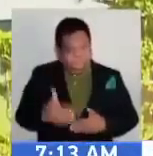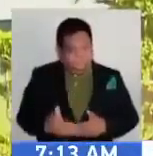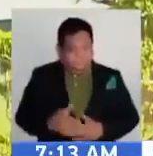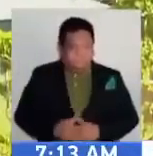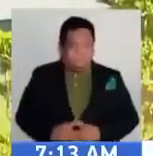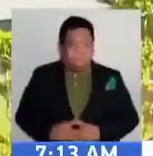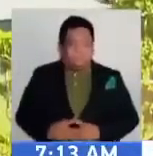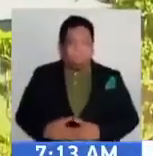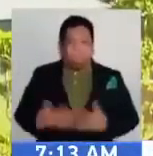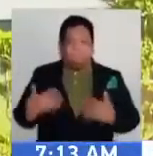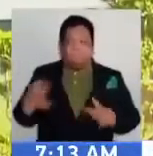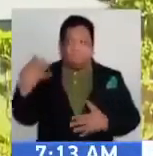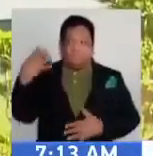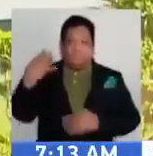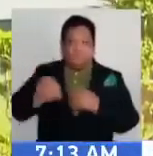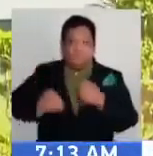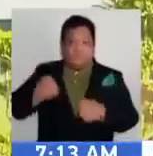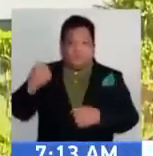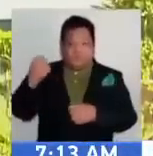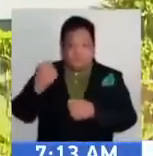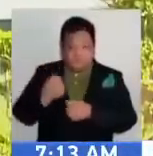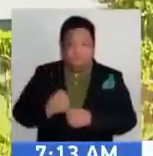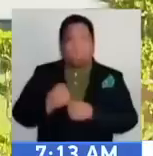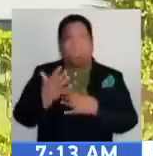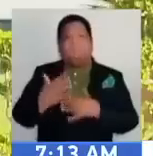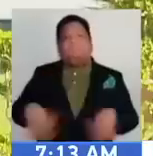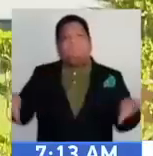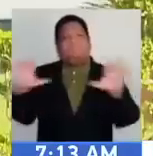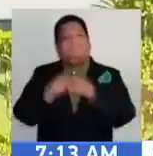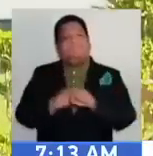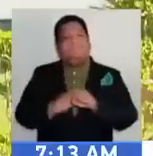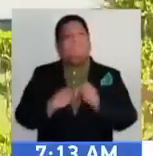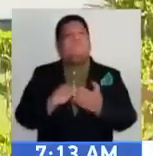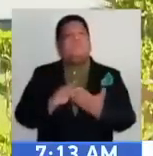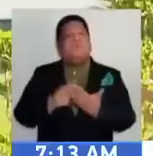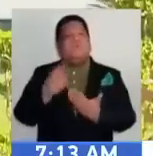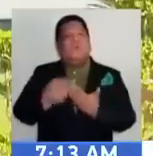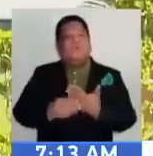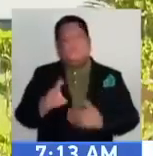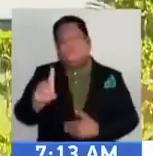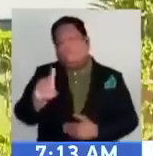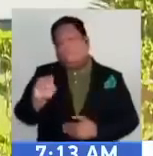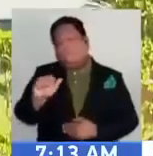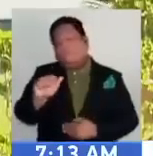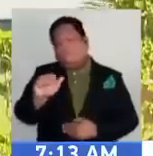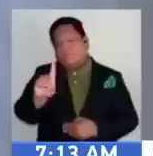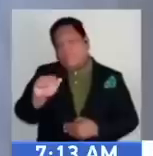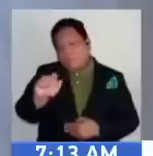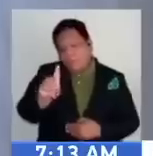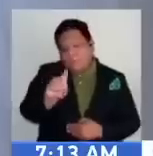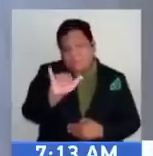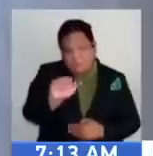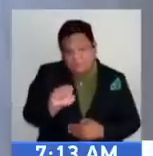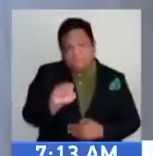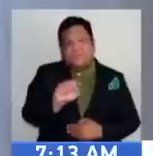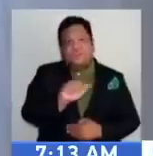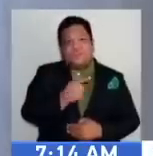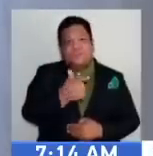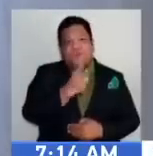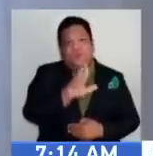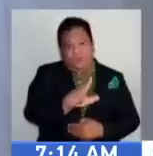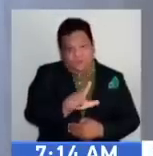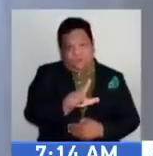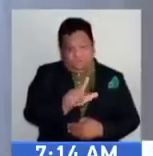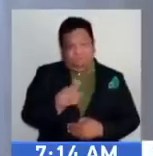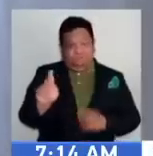na po, or nagpaalam na sa area ang Daddy's Girl na pinagbidani na bossing Vic Soto at Mae Mendoza. Bago ang finale